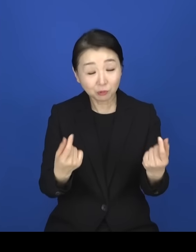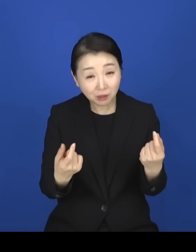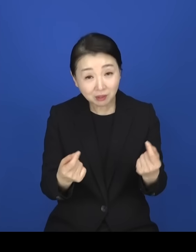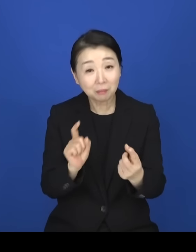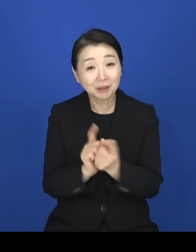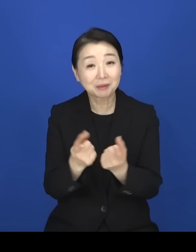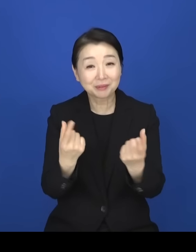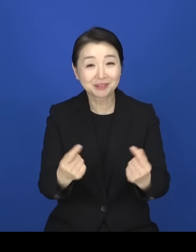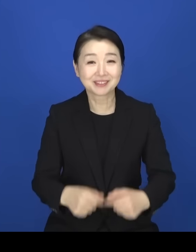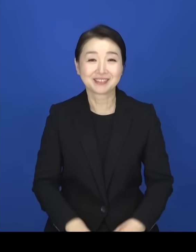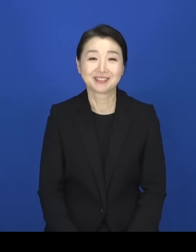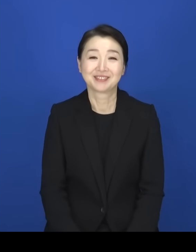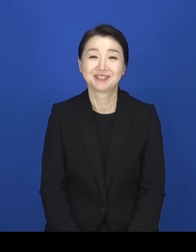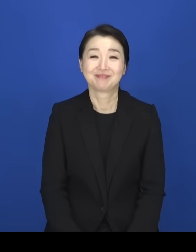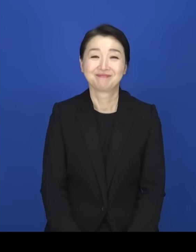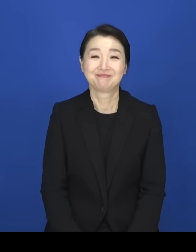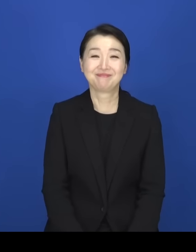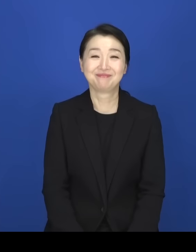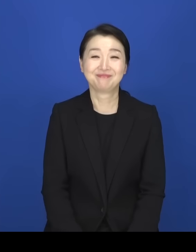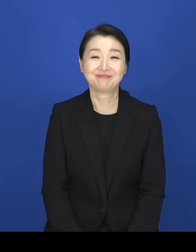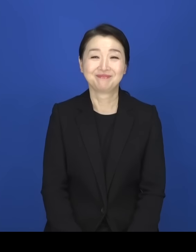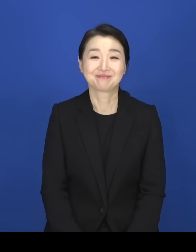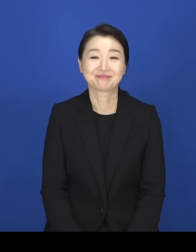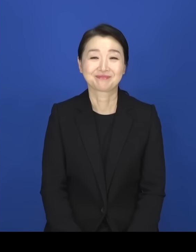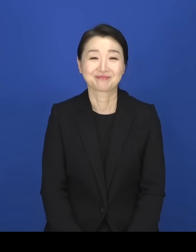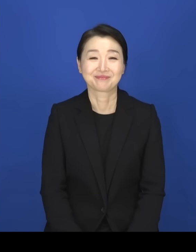만남이 그런 거죠. 뭐 20대 때 다 그런 거죠.